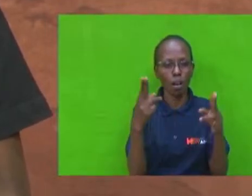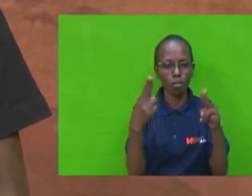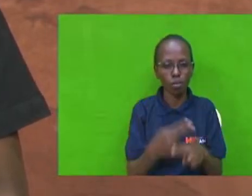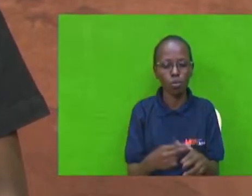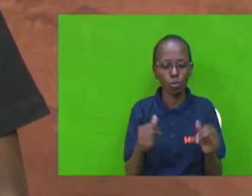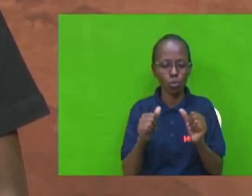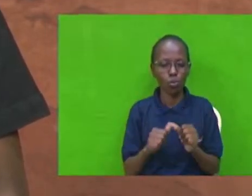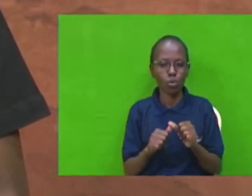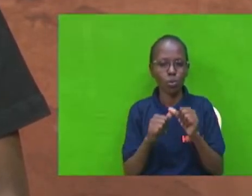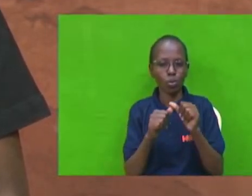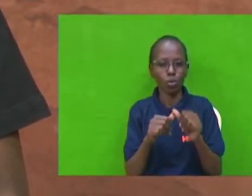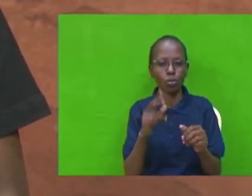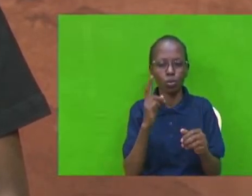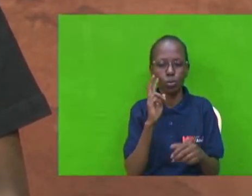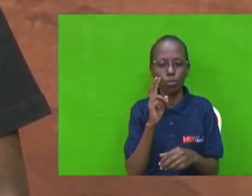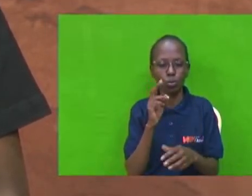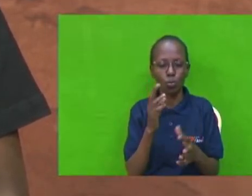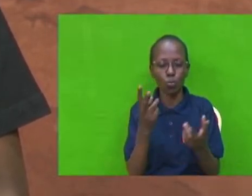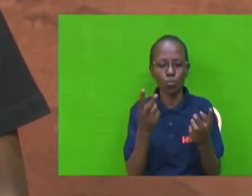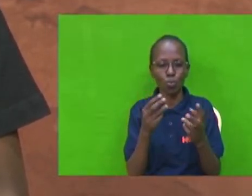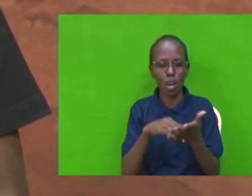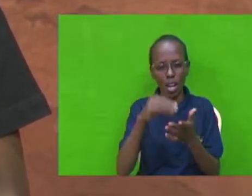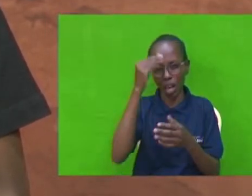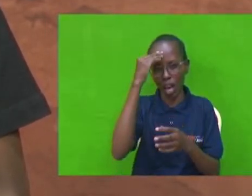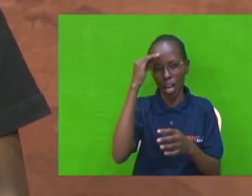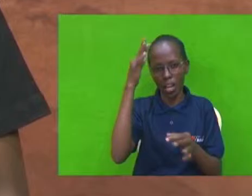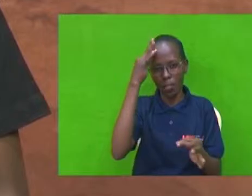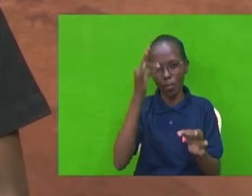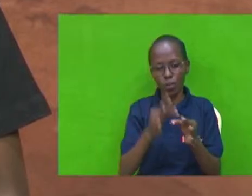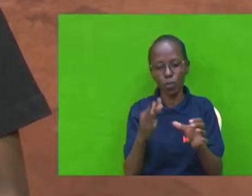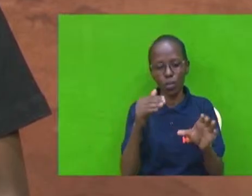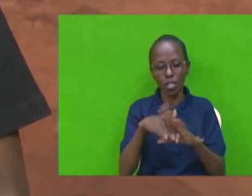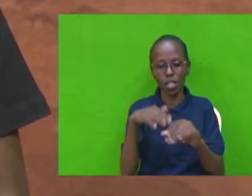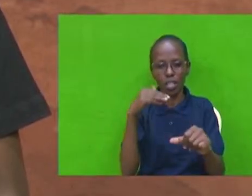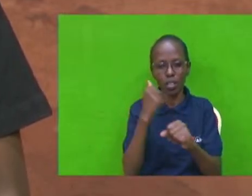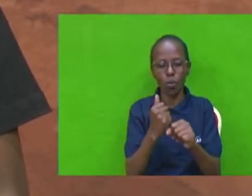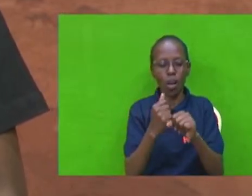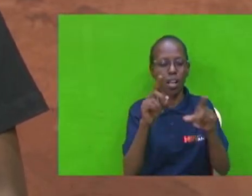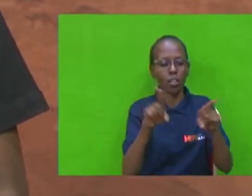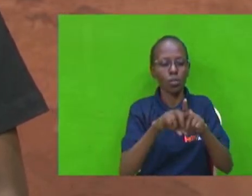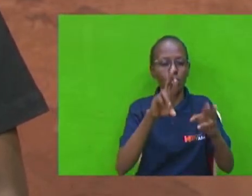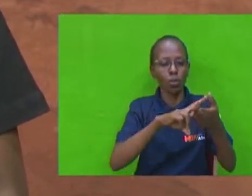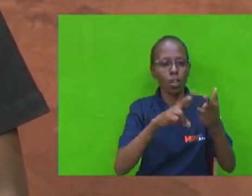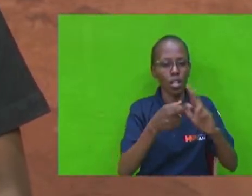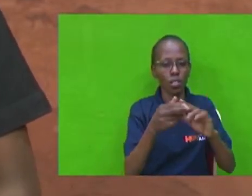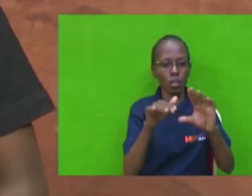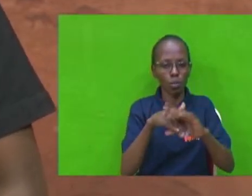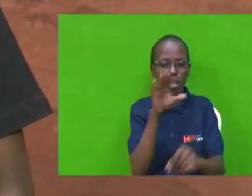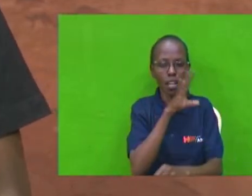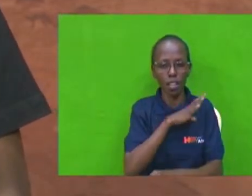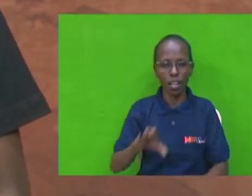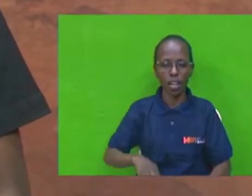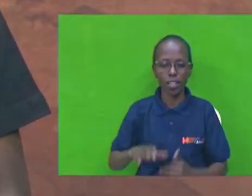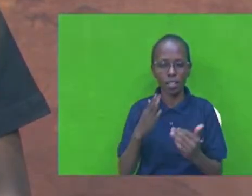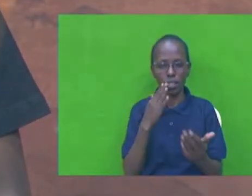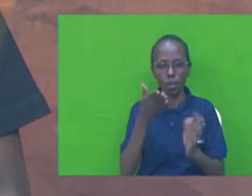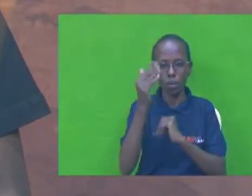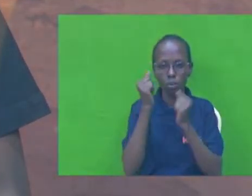kuzidi kuangalia uaminifu katika utendakazi wetu na mahusiano katika Kristo. Mungu akubariki.